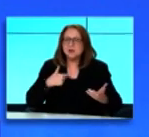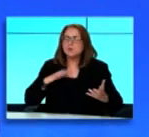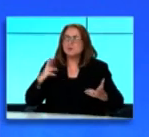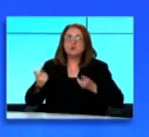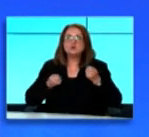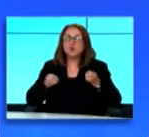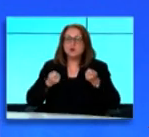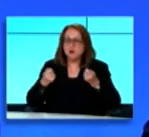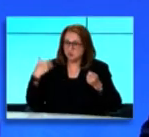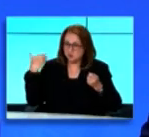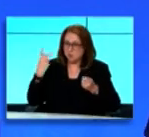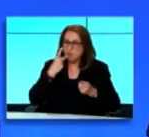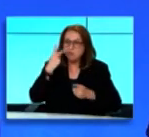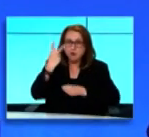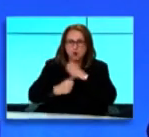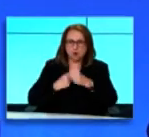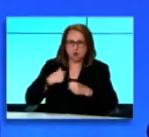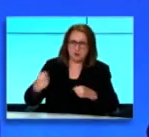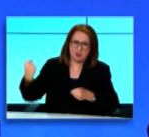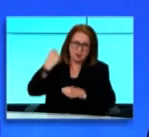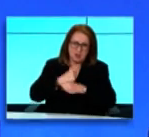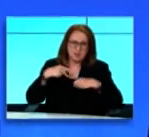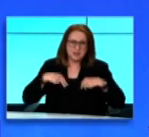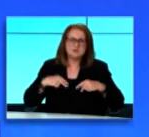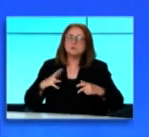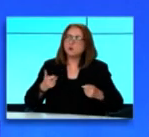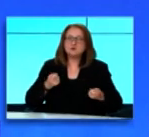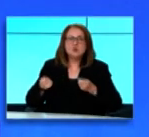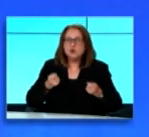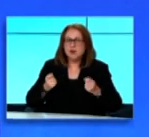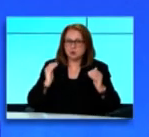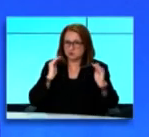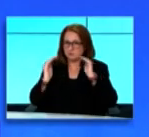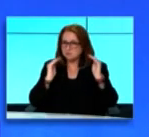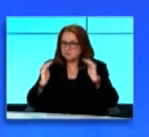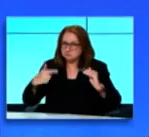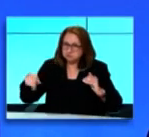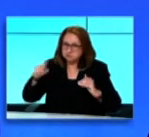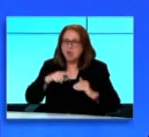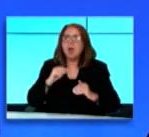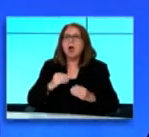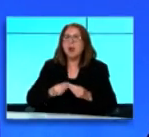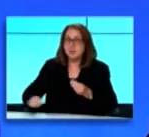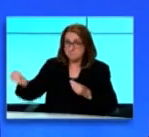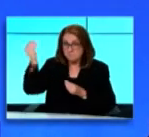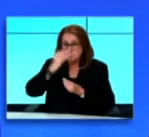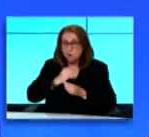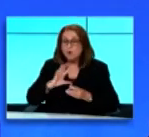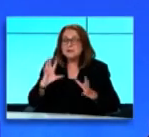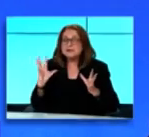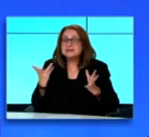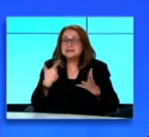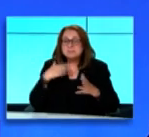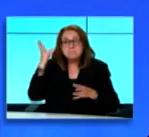24 μήνες, αλλά κυρίως τι μας δίδαξε αυτή η δοκιμασία, και πώς θα γίνουμε